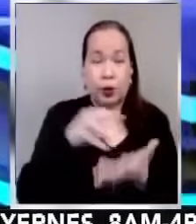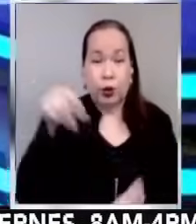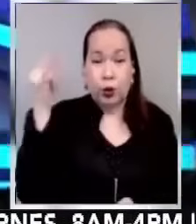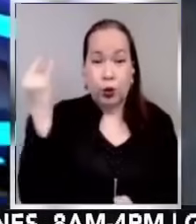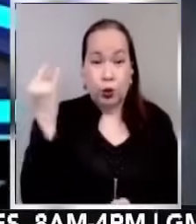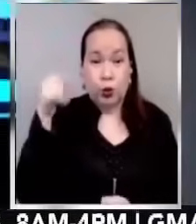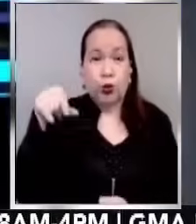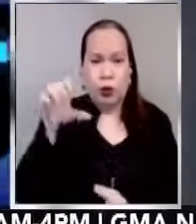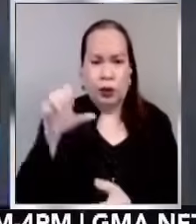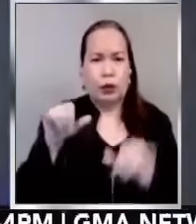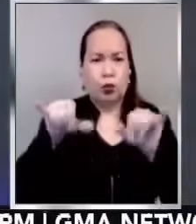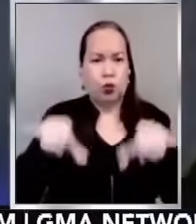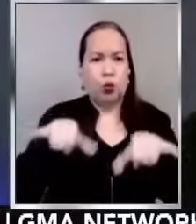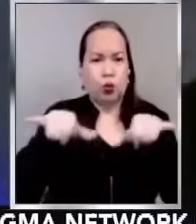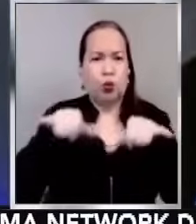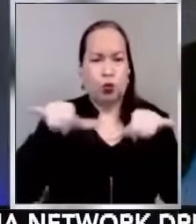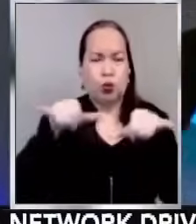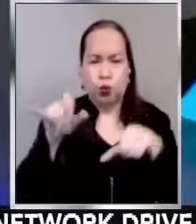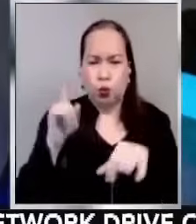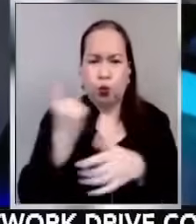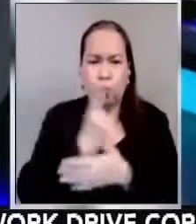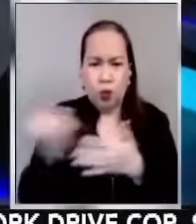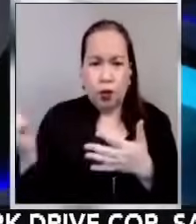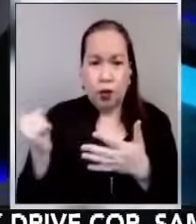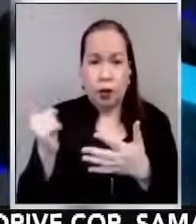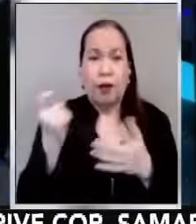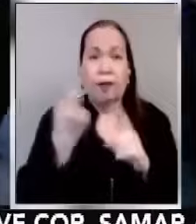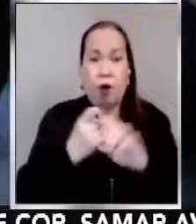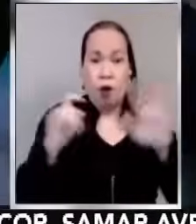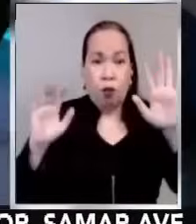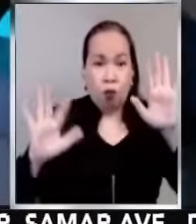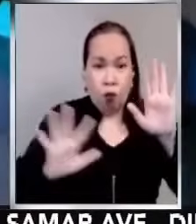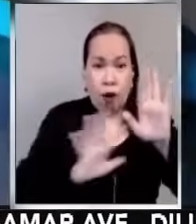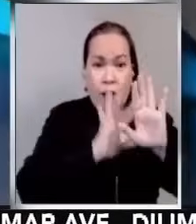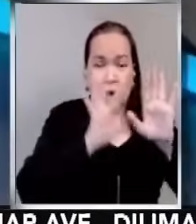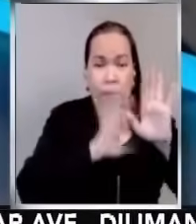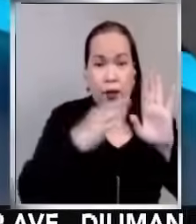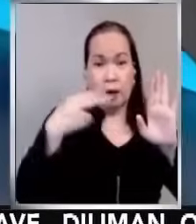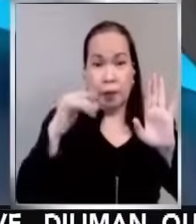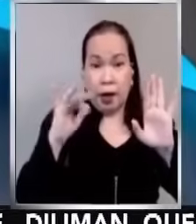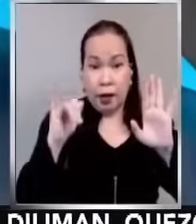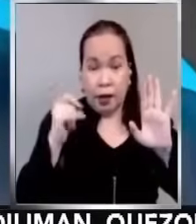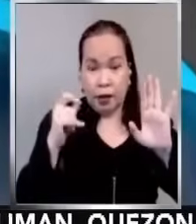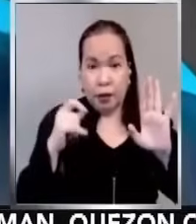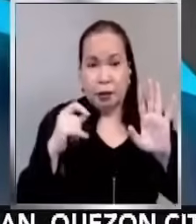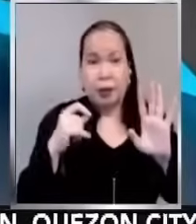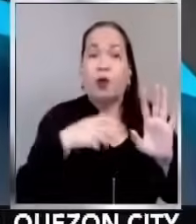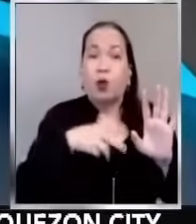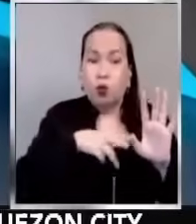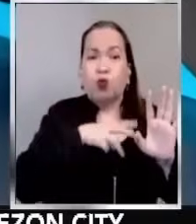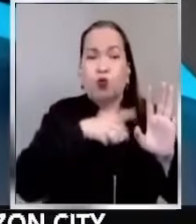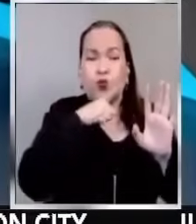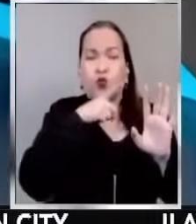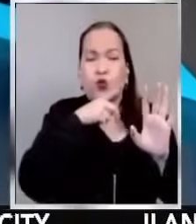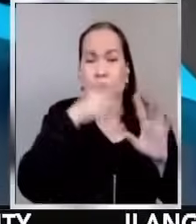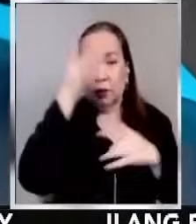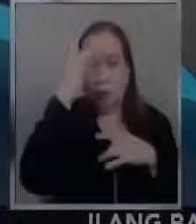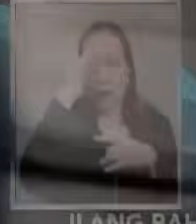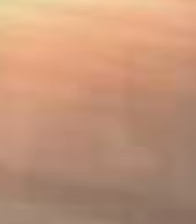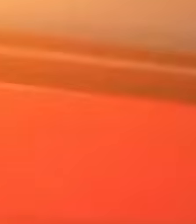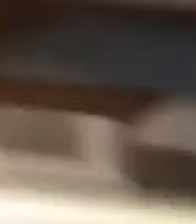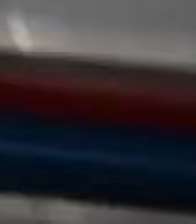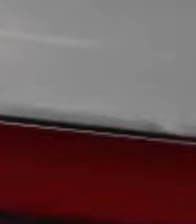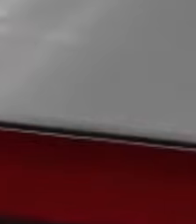sa ulang dala ng habagat. Hindi lang sakit ang pinangangambahan, kundi pati ahas. At nakatutok live si Von